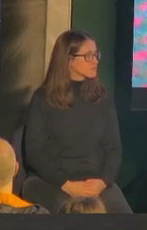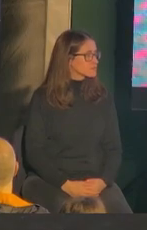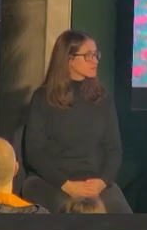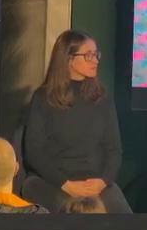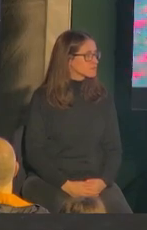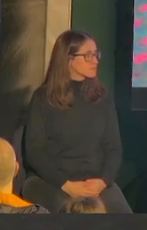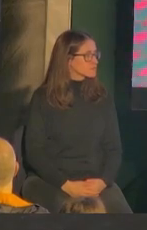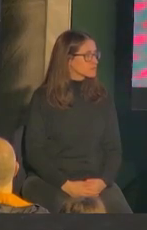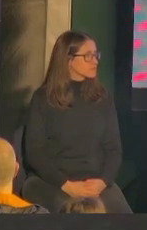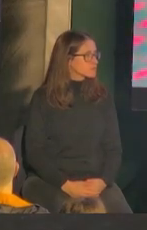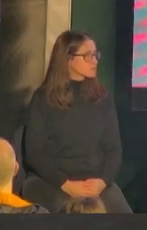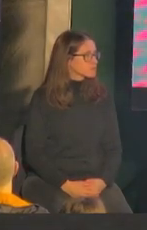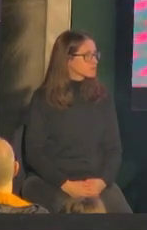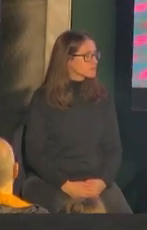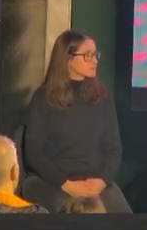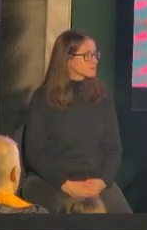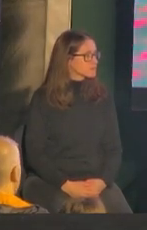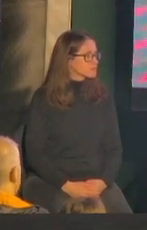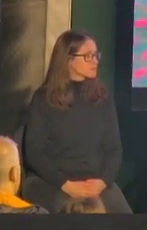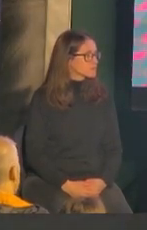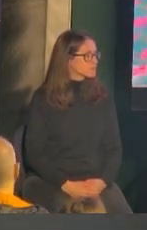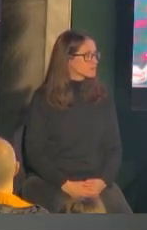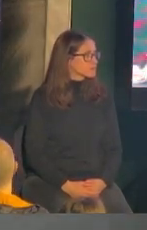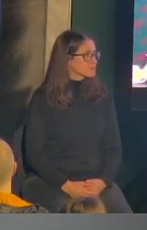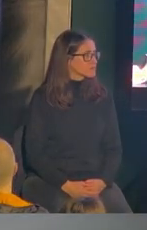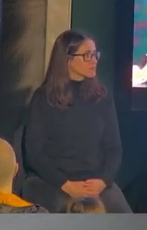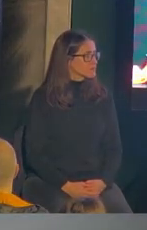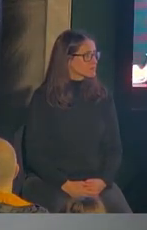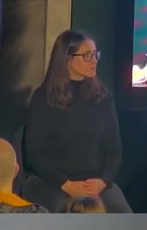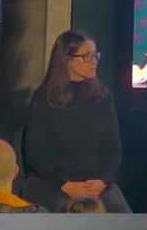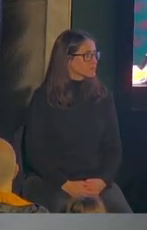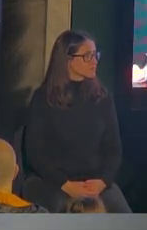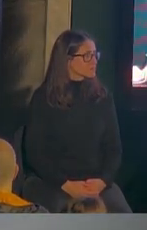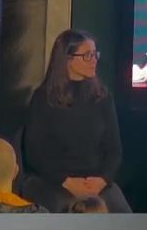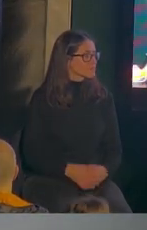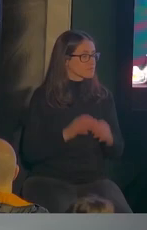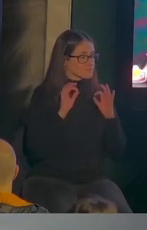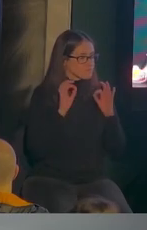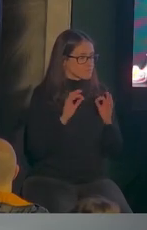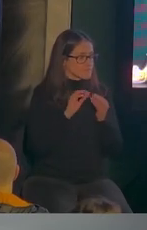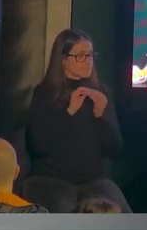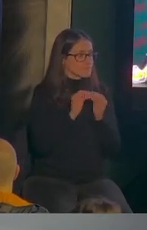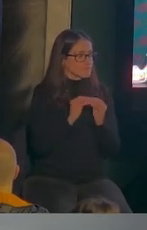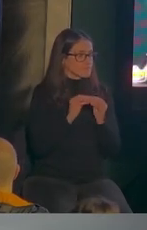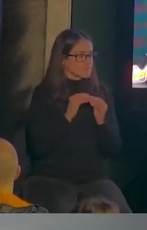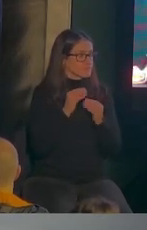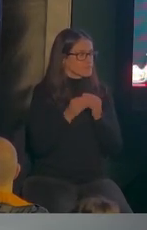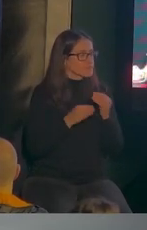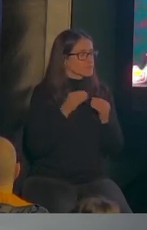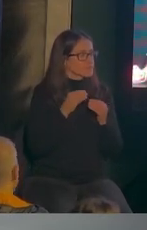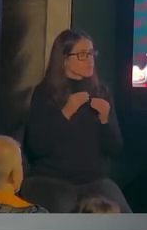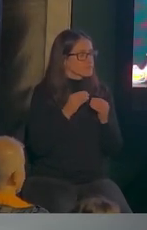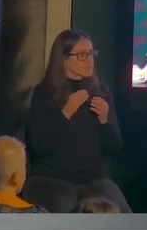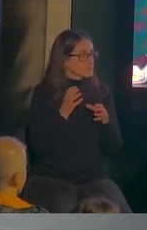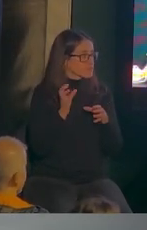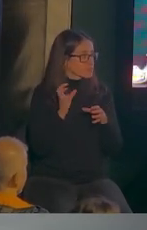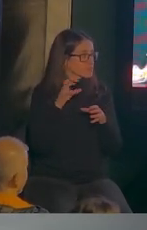Pots ajudar? Gràcies. Avui. Llavors, el que faig és ficar la part